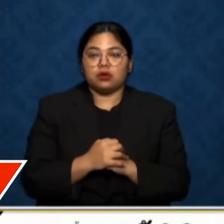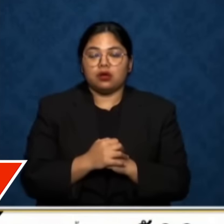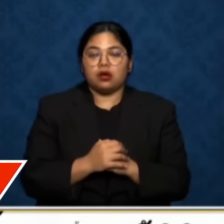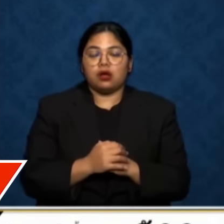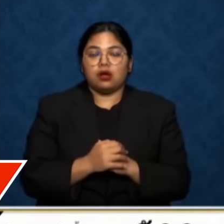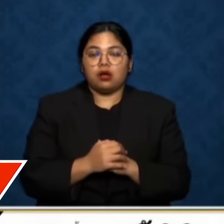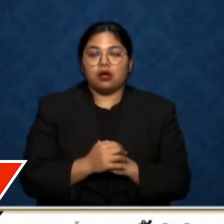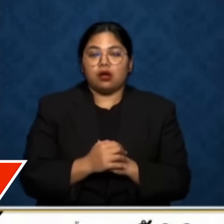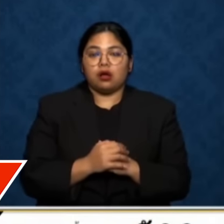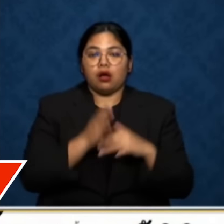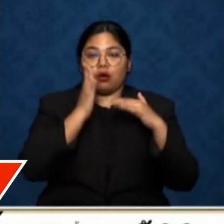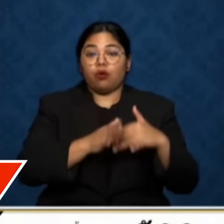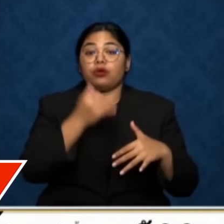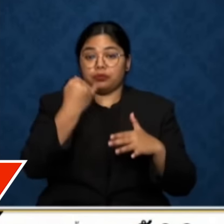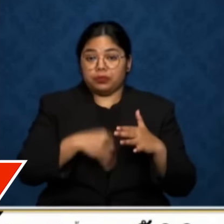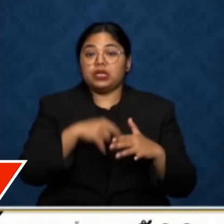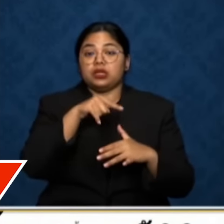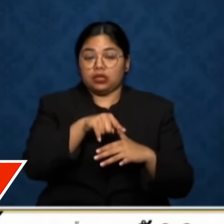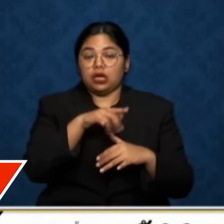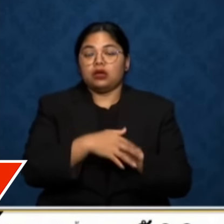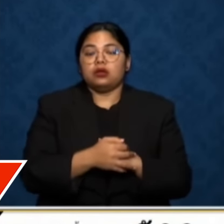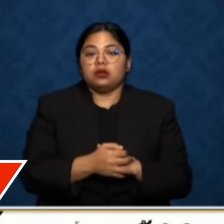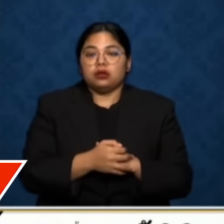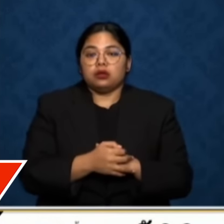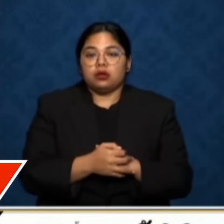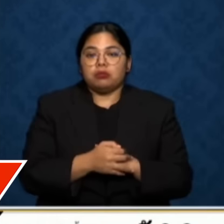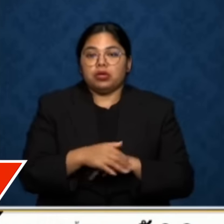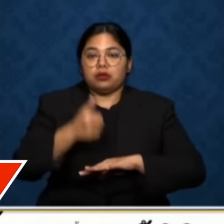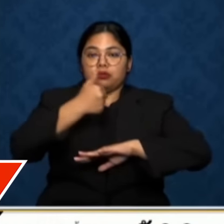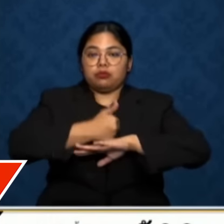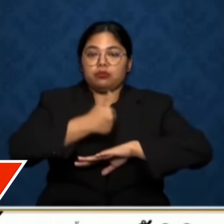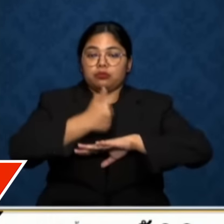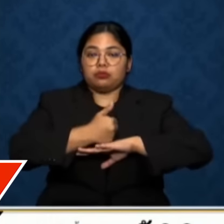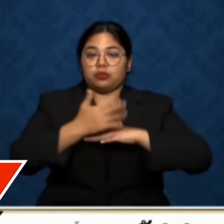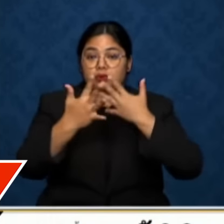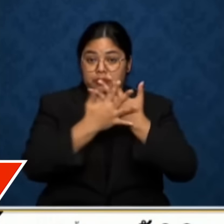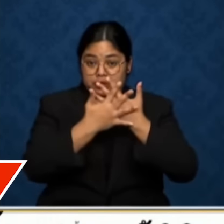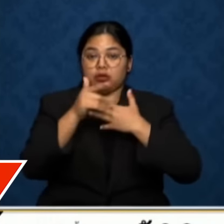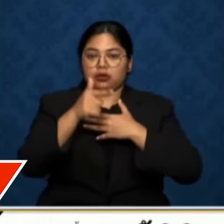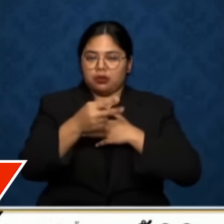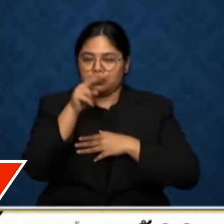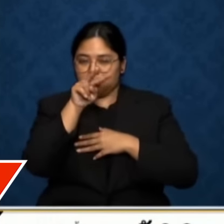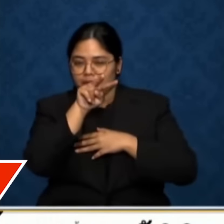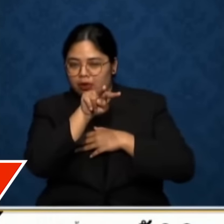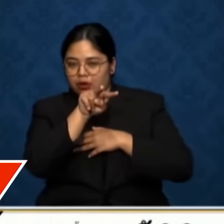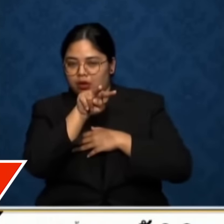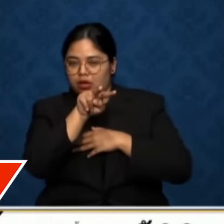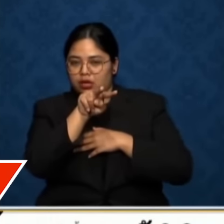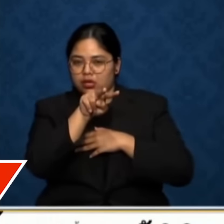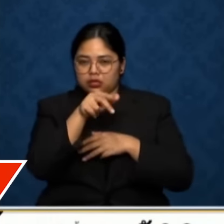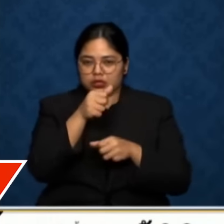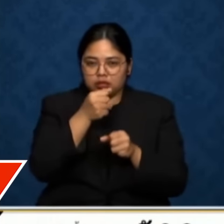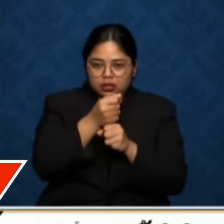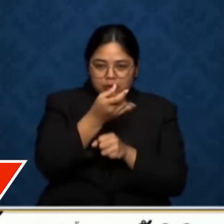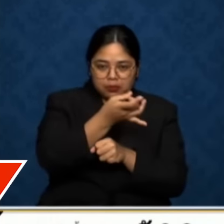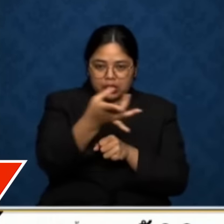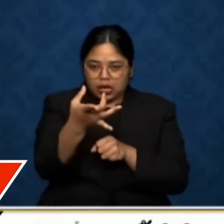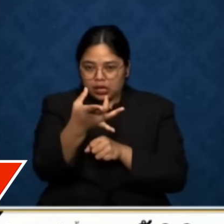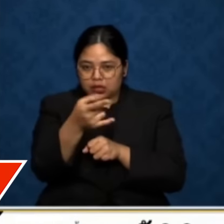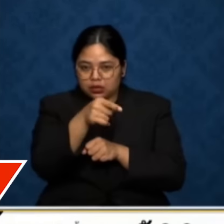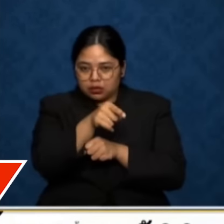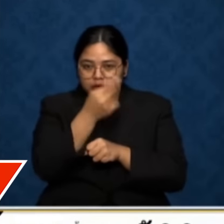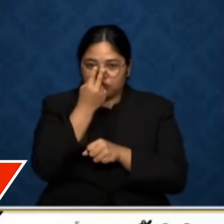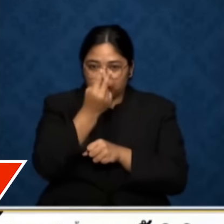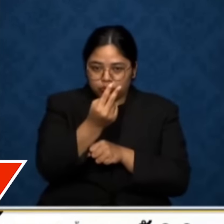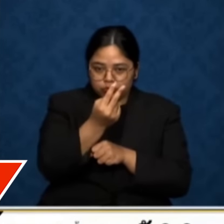ขังเนี่ยคงจะรู้สึกเหมือนว่าท่านอธิบดีเป็นแมวมองแล้วต้องเหมือนอยู่ไหนนะอยู่สยามหรือเปล่าต้องเอาตัวไปที่สยามไหมท่านอธิ